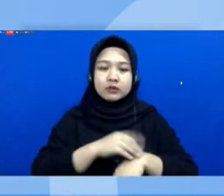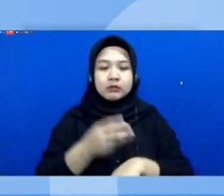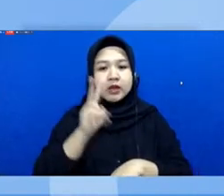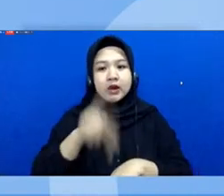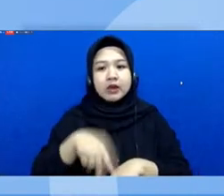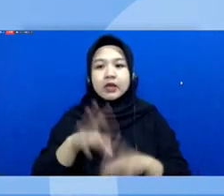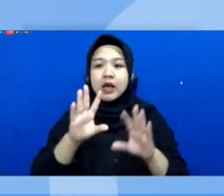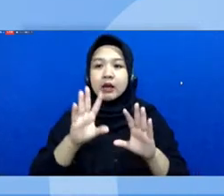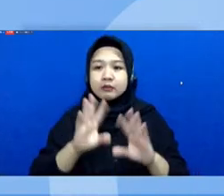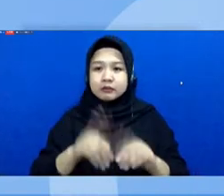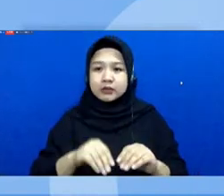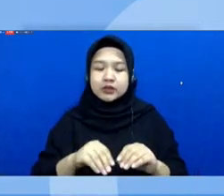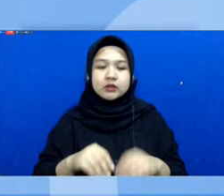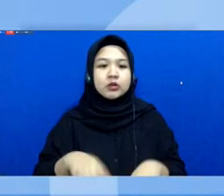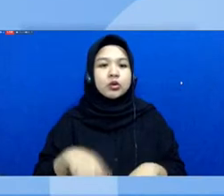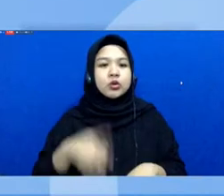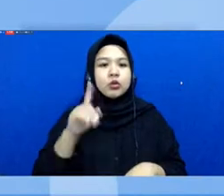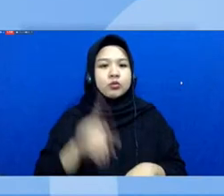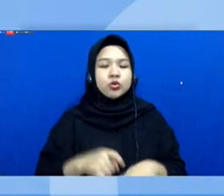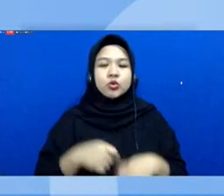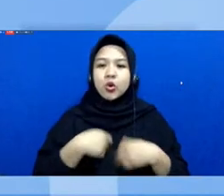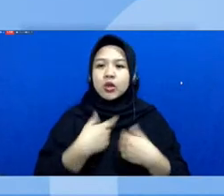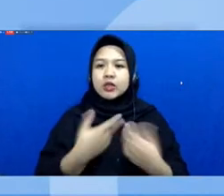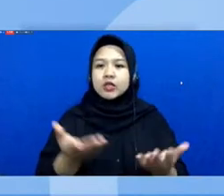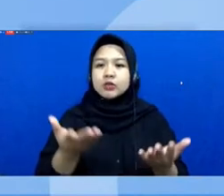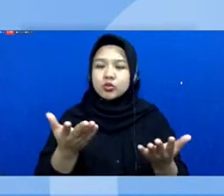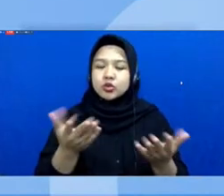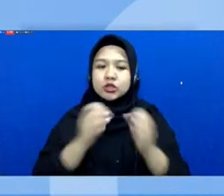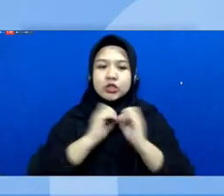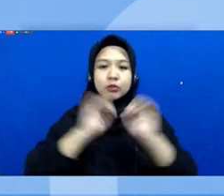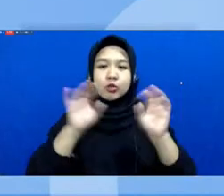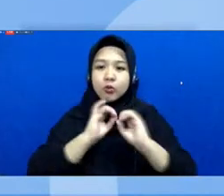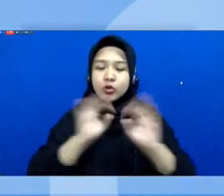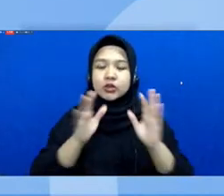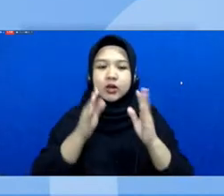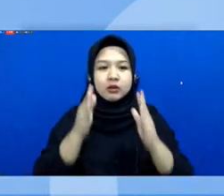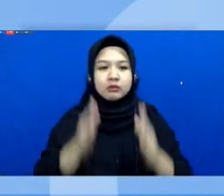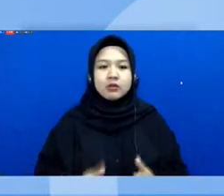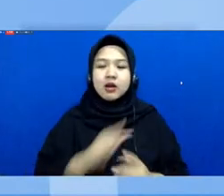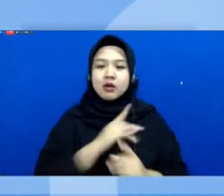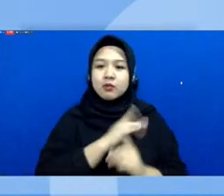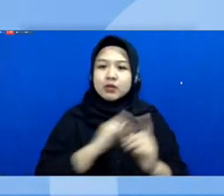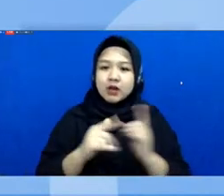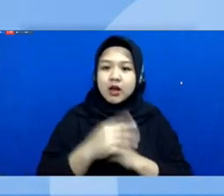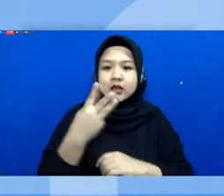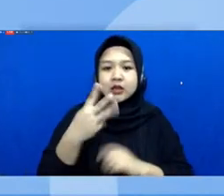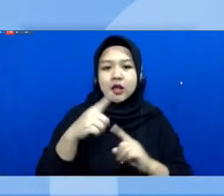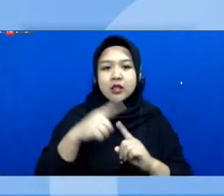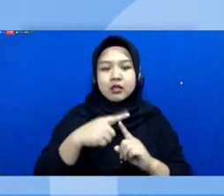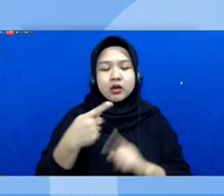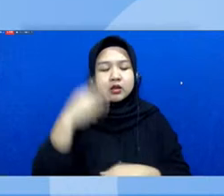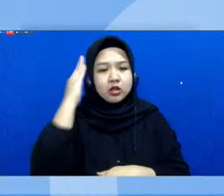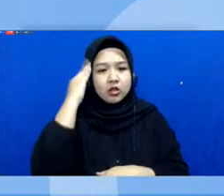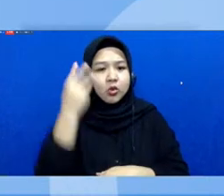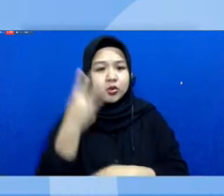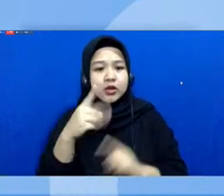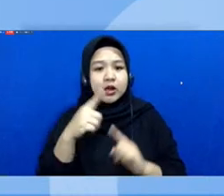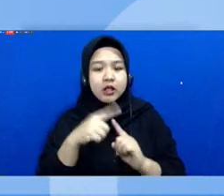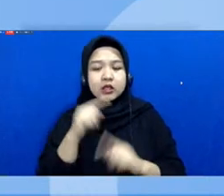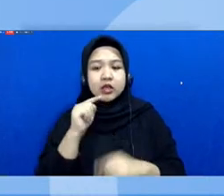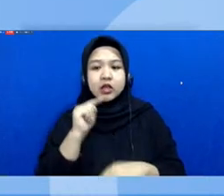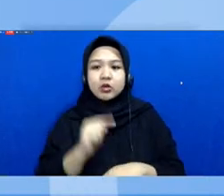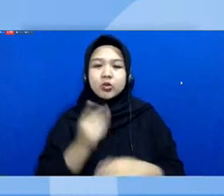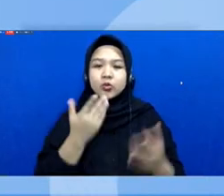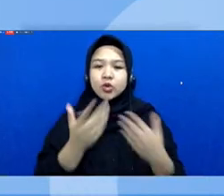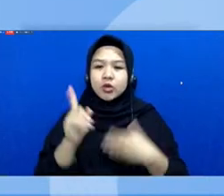ini, terus juga berkontribusi untuk mempromosikan peran masyarakat dalam 3T. Kita tahu bahwa 3T suatu yang mungkin